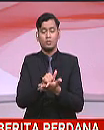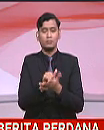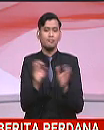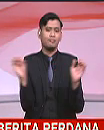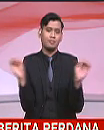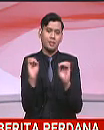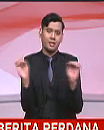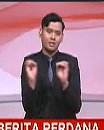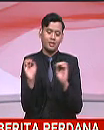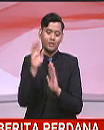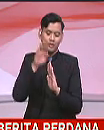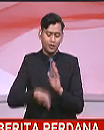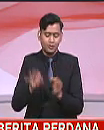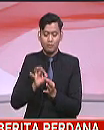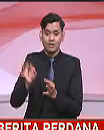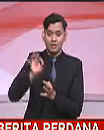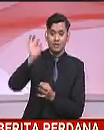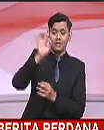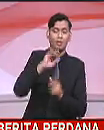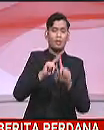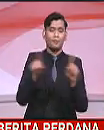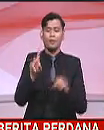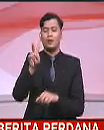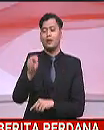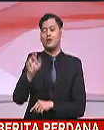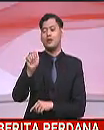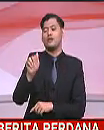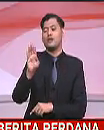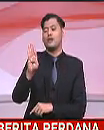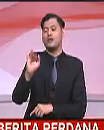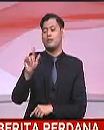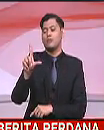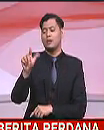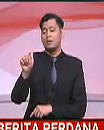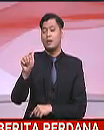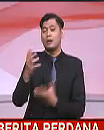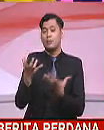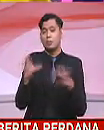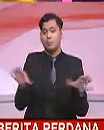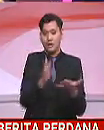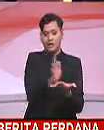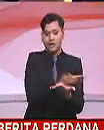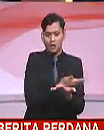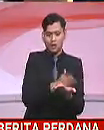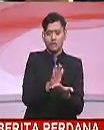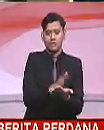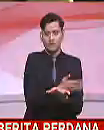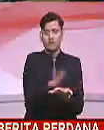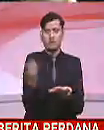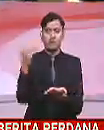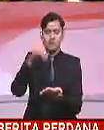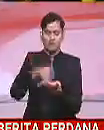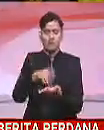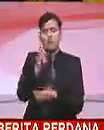mematahkan semangatnya. Malah beliau mahu menghasilkan karya terbaru dalam jangka masa terdekat. Mengakui semakin sibuk bergelar